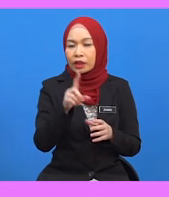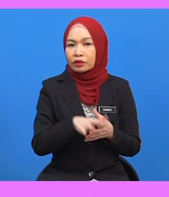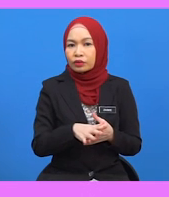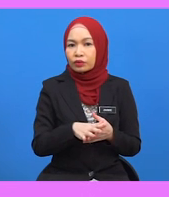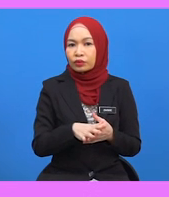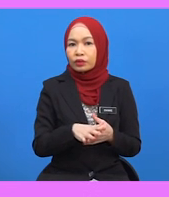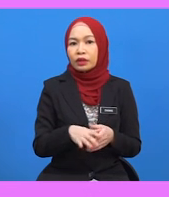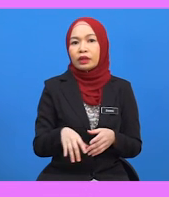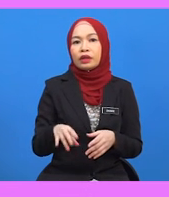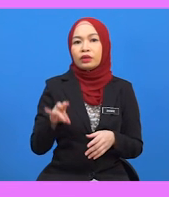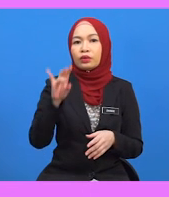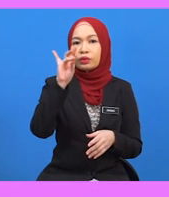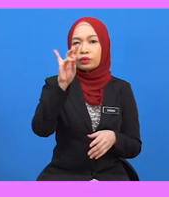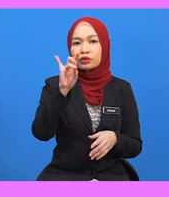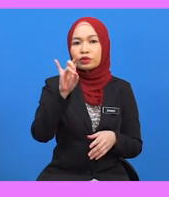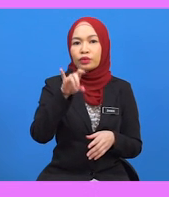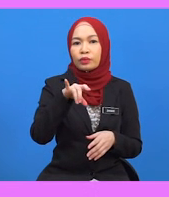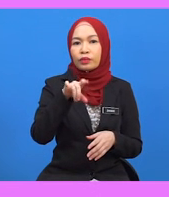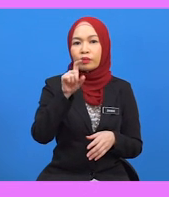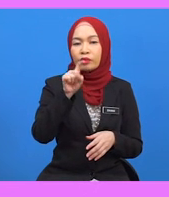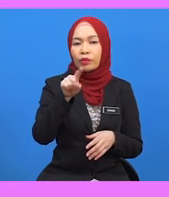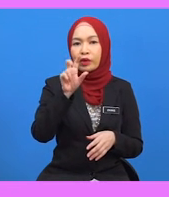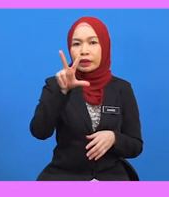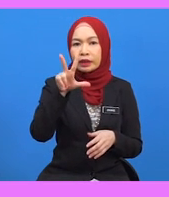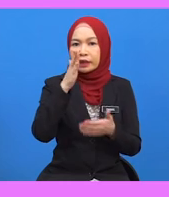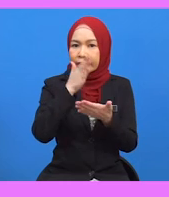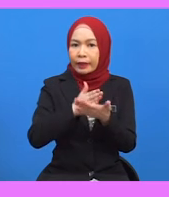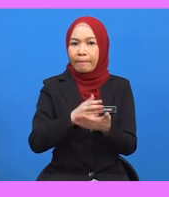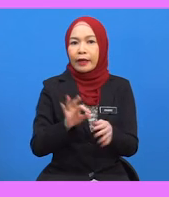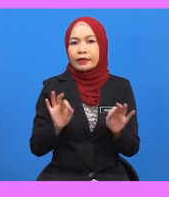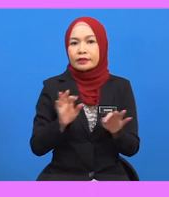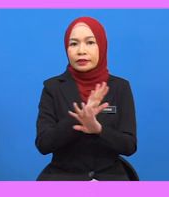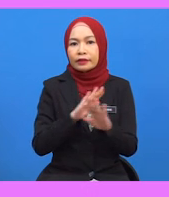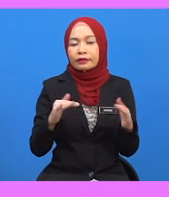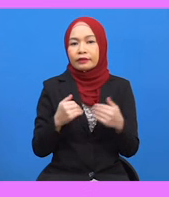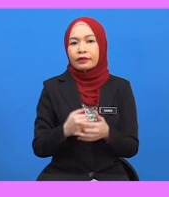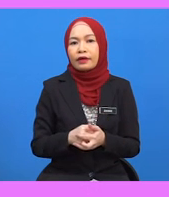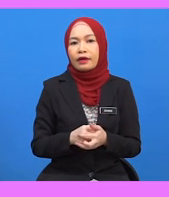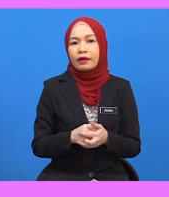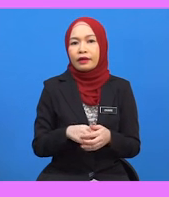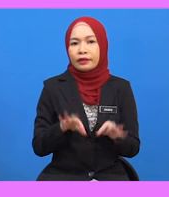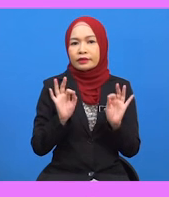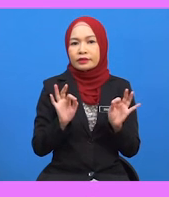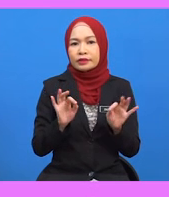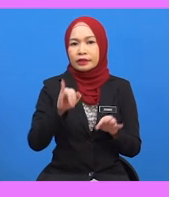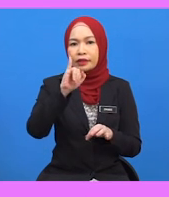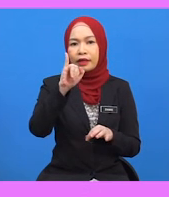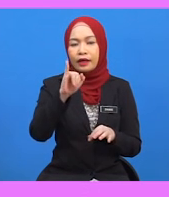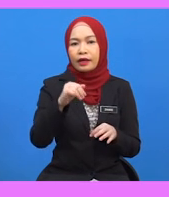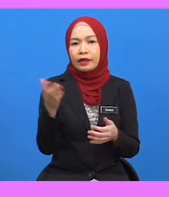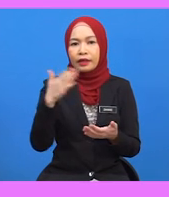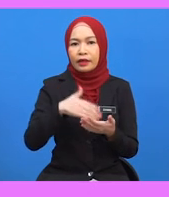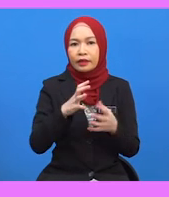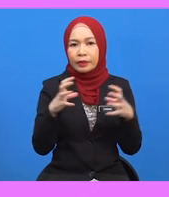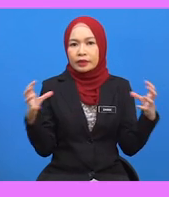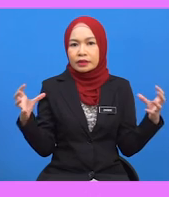7.3 tamat jika tidak. 8. Jika I lebih besar atau sama dengan